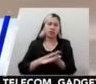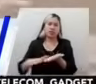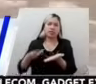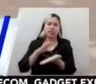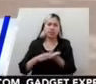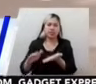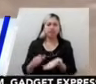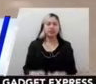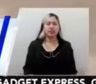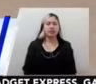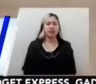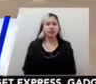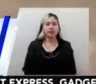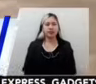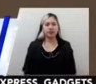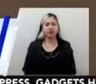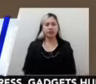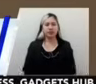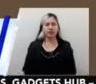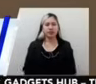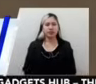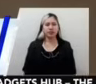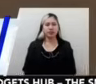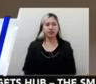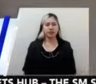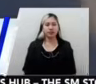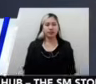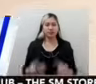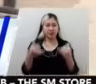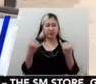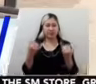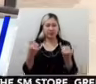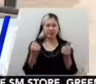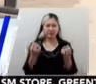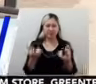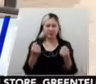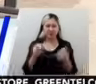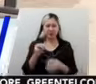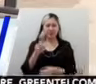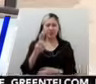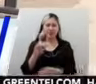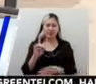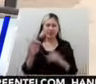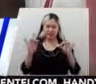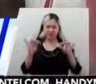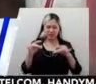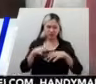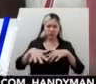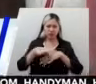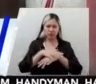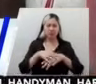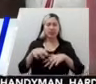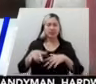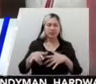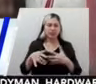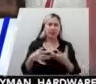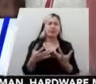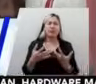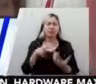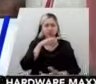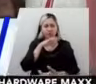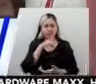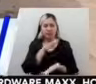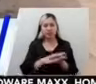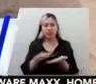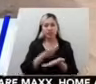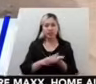Dahil din sa pagbaha, kaya naglilimas ngayon ng putik ang mga taga-baras. Ang tindahang ito naman, napuno ng mga motorsiklo na papa-repair